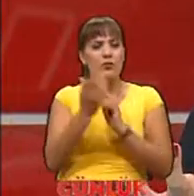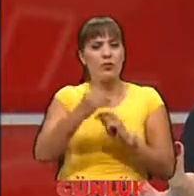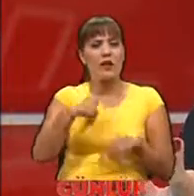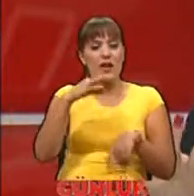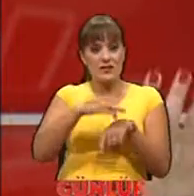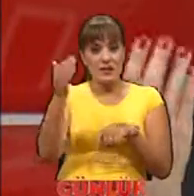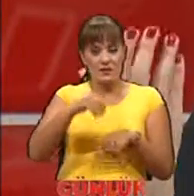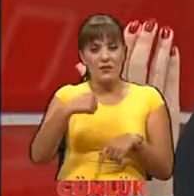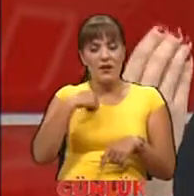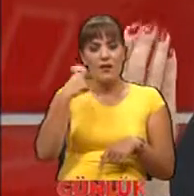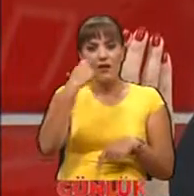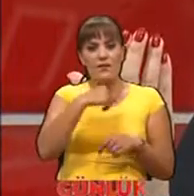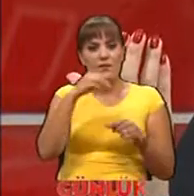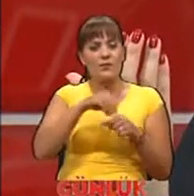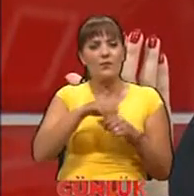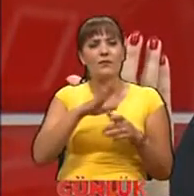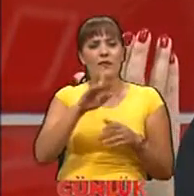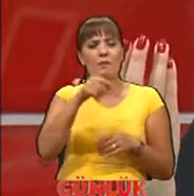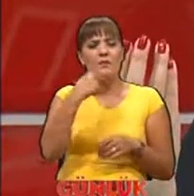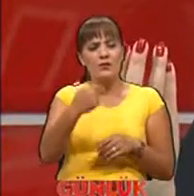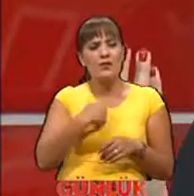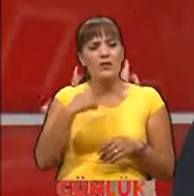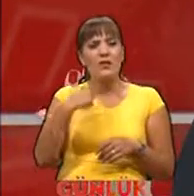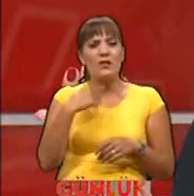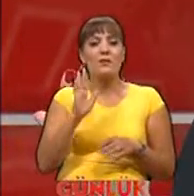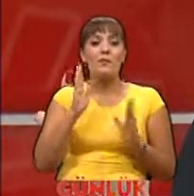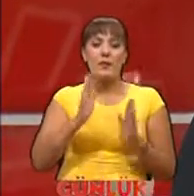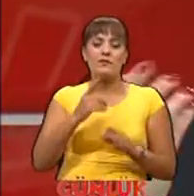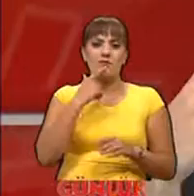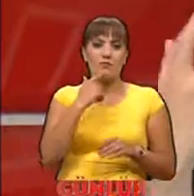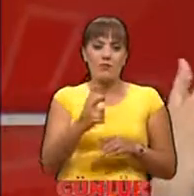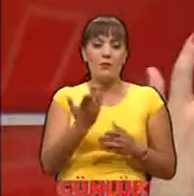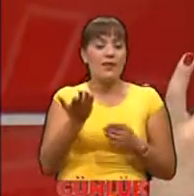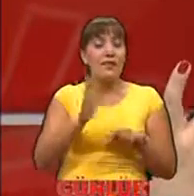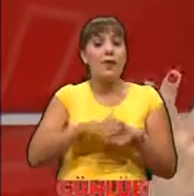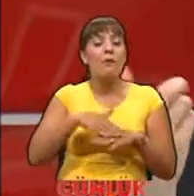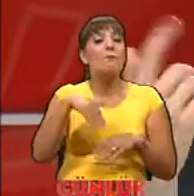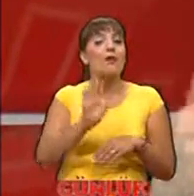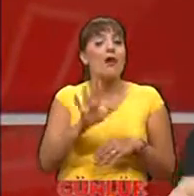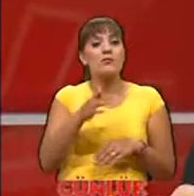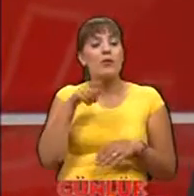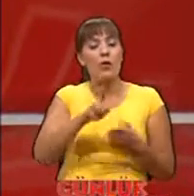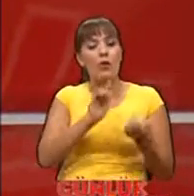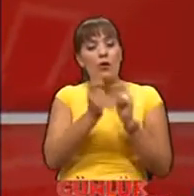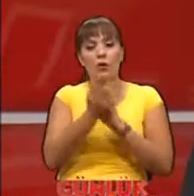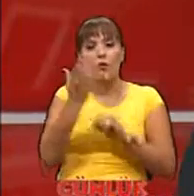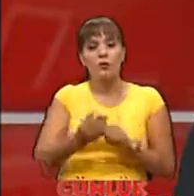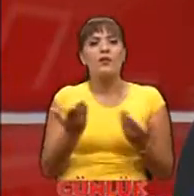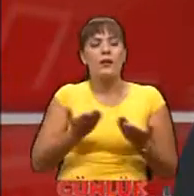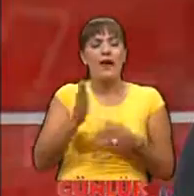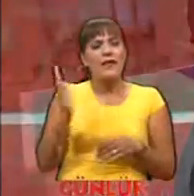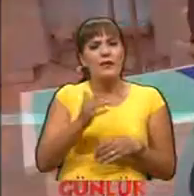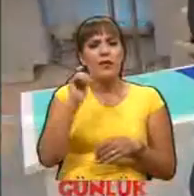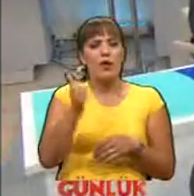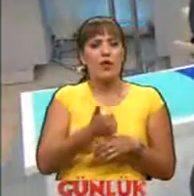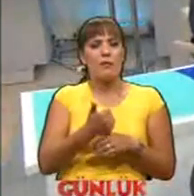geldiğinde biz gösterdiğimizde hani içinizden siz şey diyorsunuz biz öyle o halde geldiğimizde pes yani. Ne yapmadık da acaba o hale geldik? Onu tabii bir anlatır ki yani